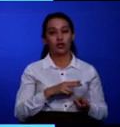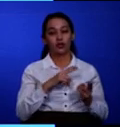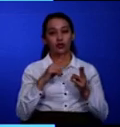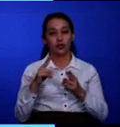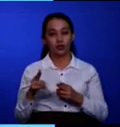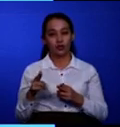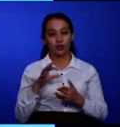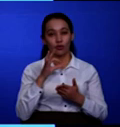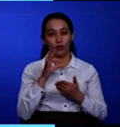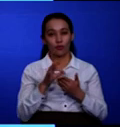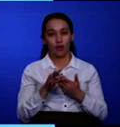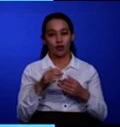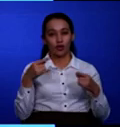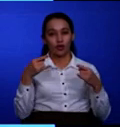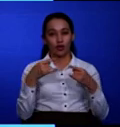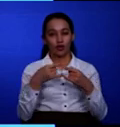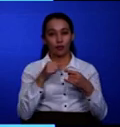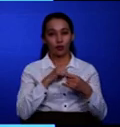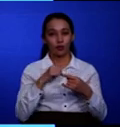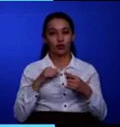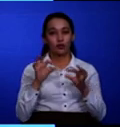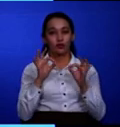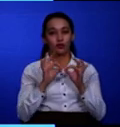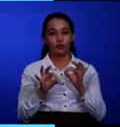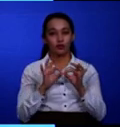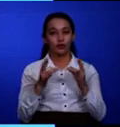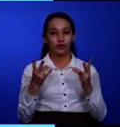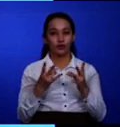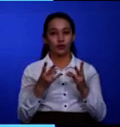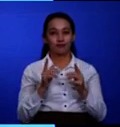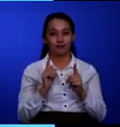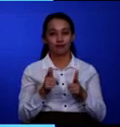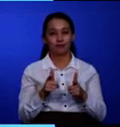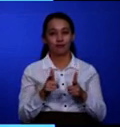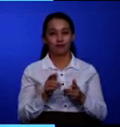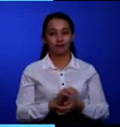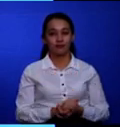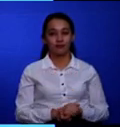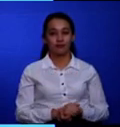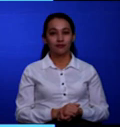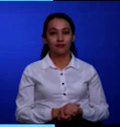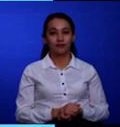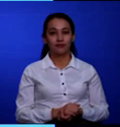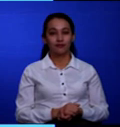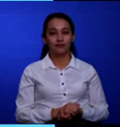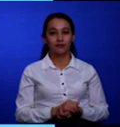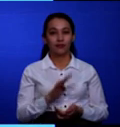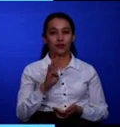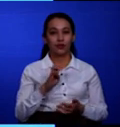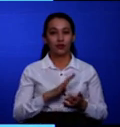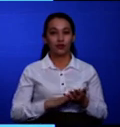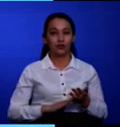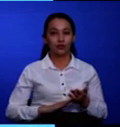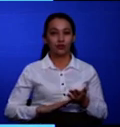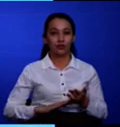misollarni javoblarini ekrandagi javoblar bilan tekshirib olasiz. Kelishdikmi? Demak, 490